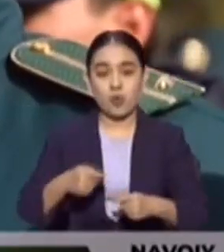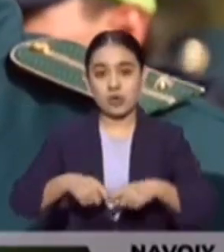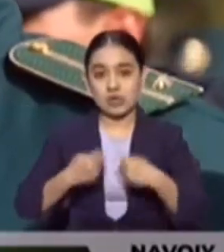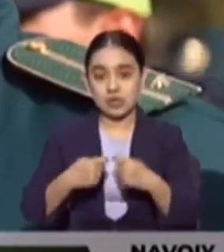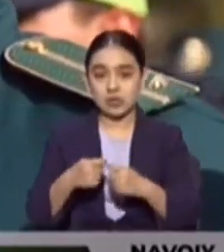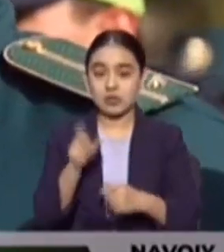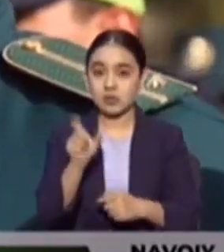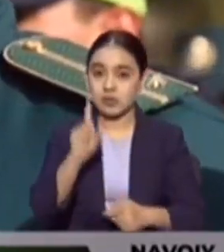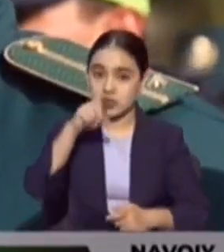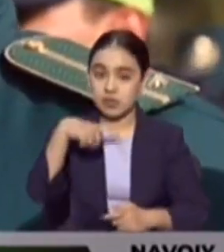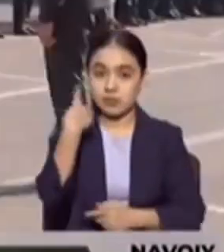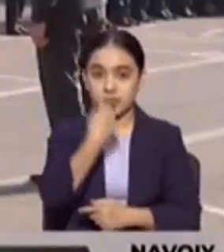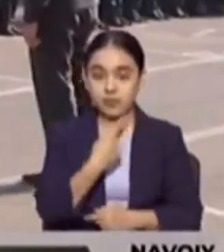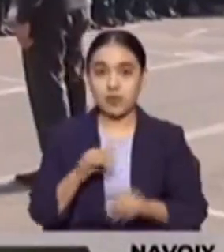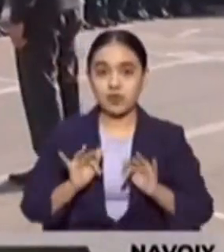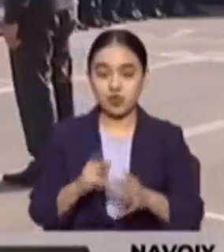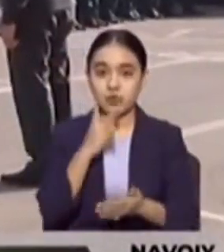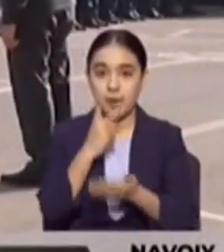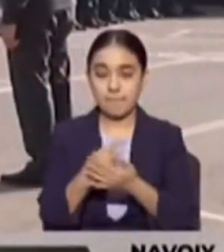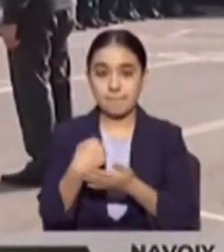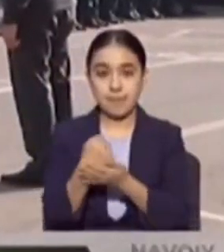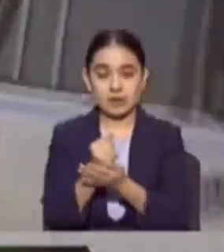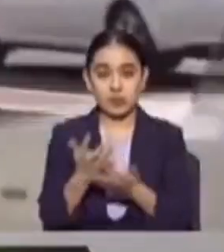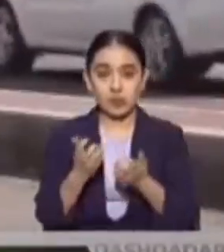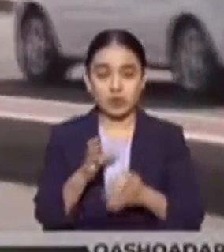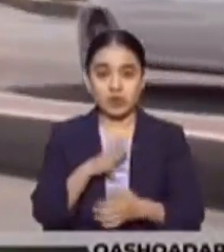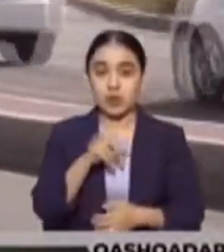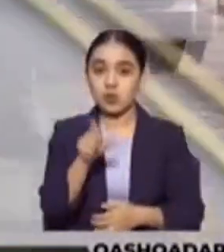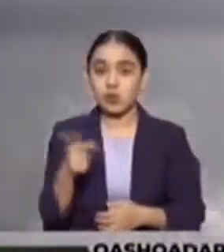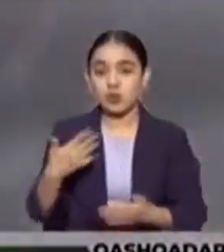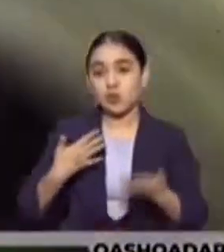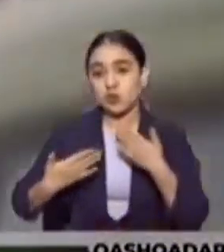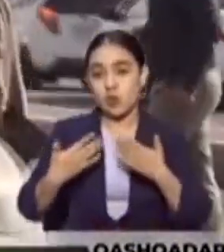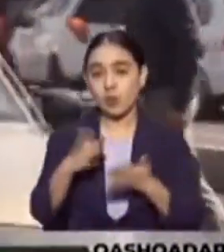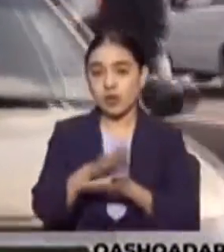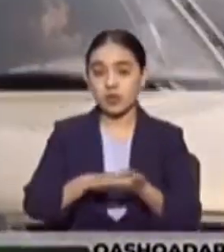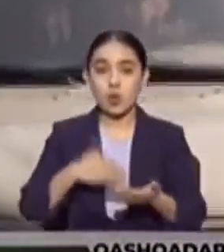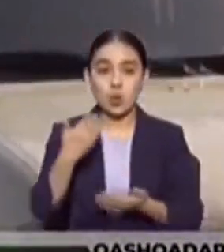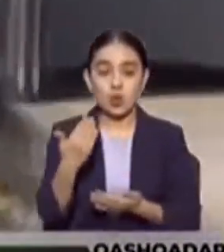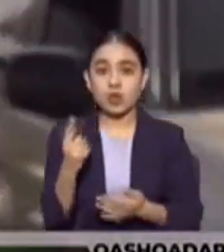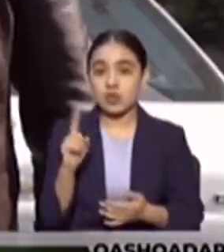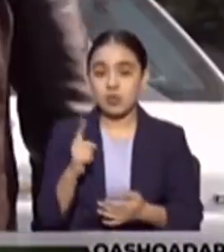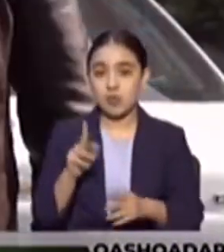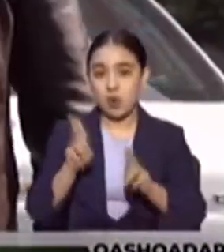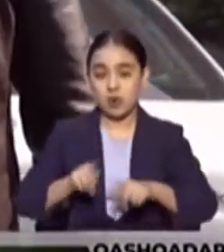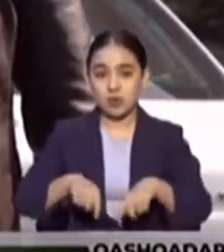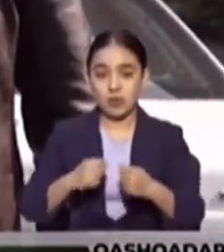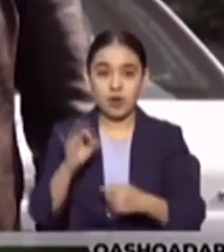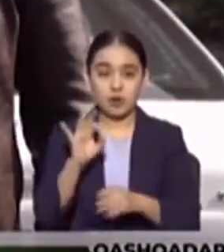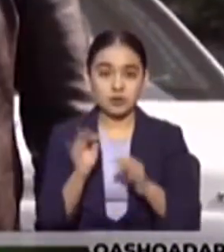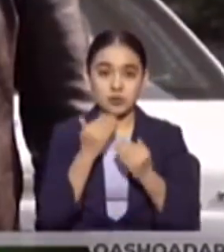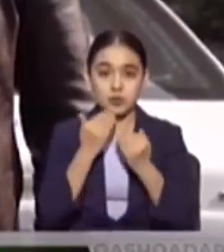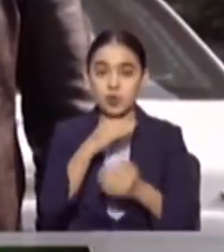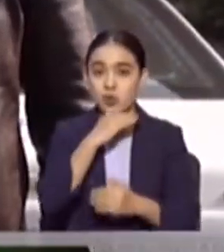sodir etgan shaxslarga nisbatan chora ko'rilishi belgilab olindi. Fuqarolar bilan suhbatimiz davomida ulardan nima uchun qoida buzganligi haqida